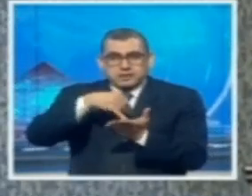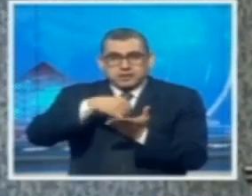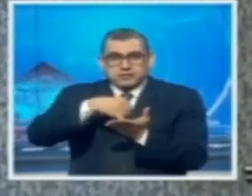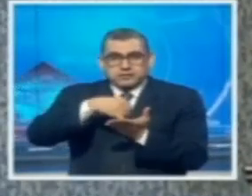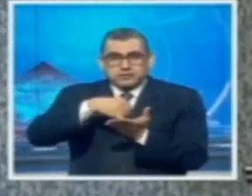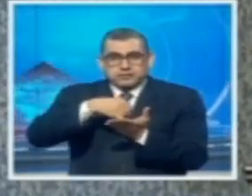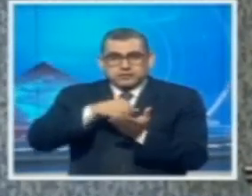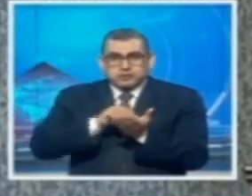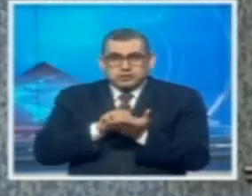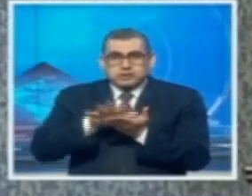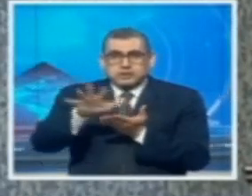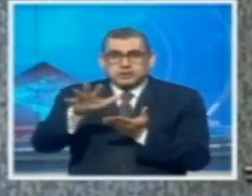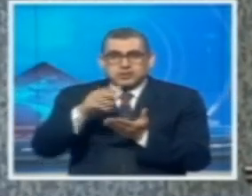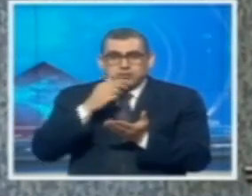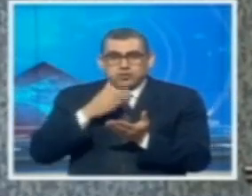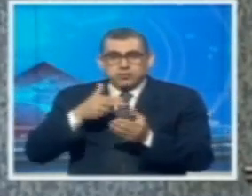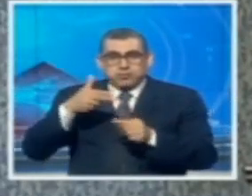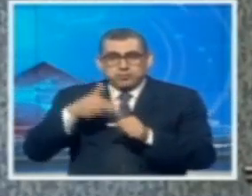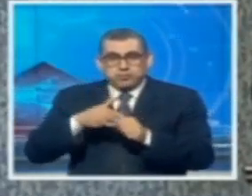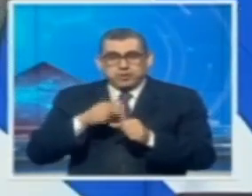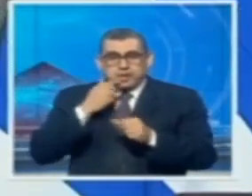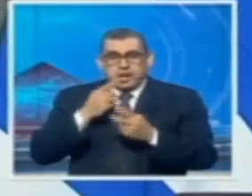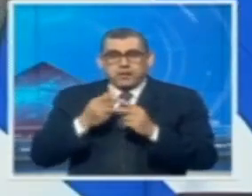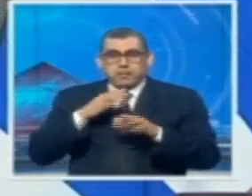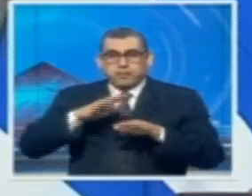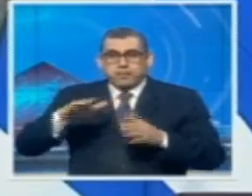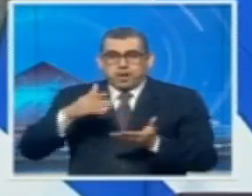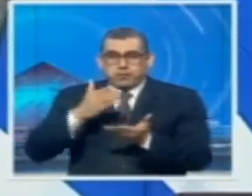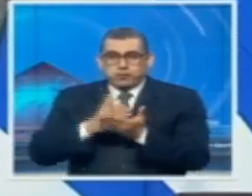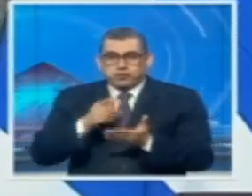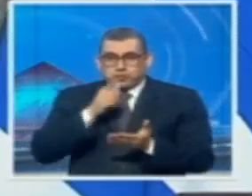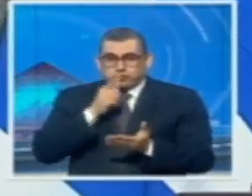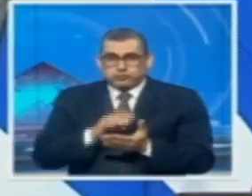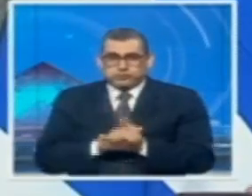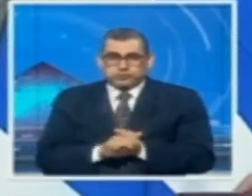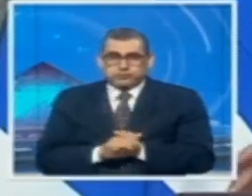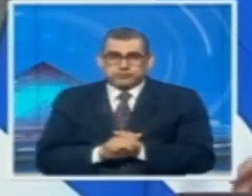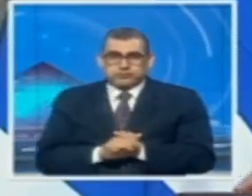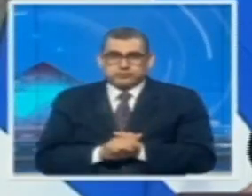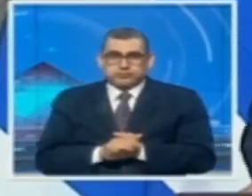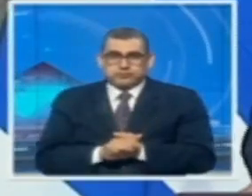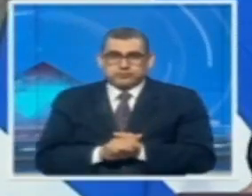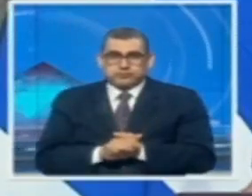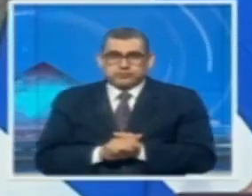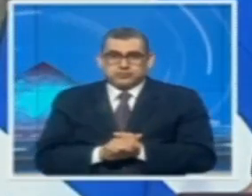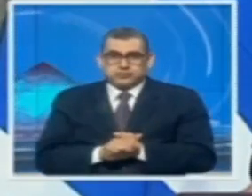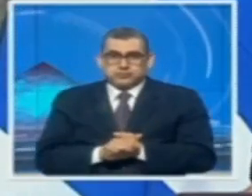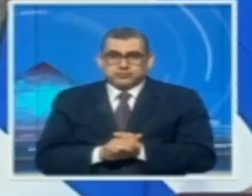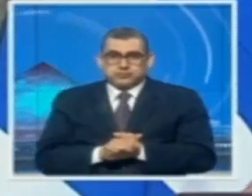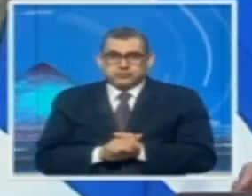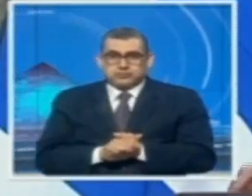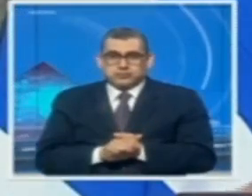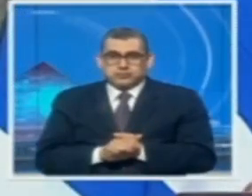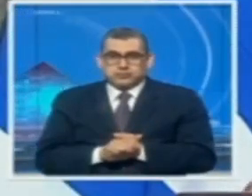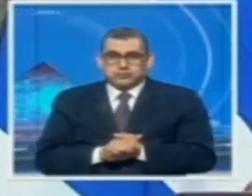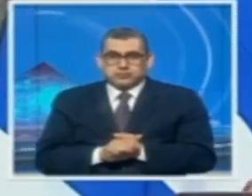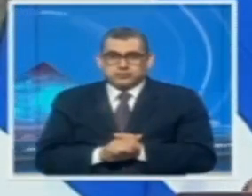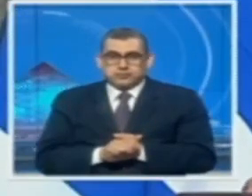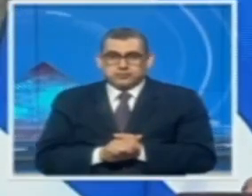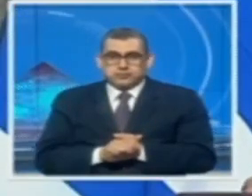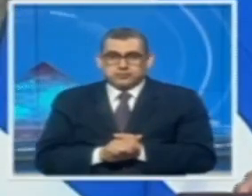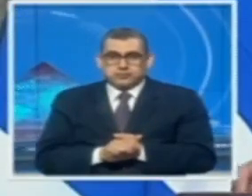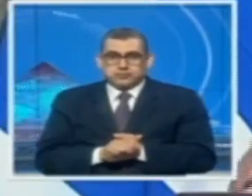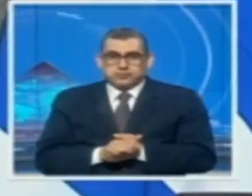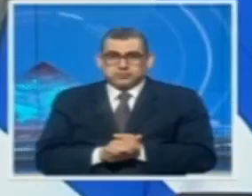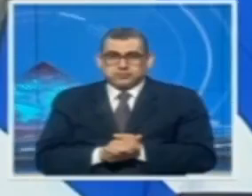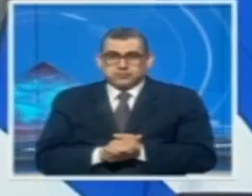لنقل الطاقة عبر المتوسط. هناك صداقات بين مصر ليست فقط صديقة استراتيجية،